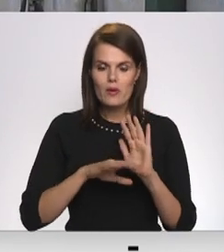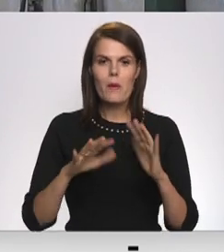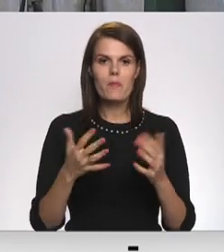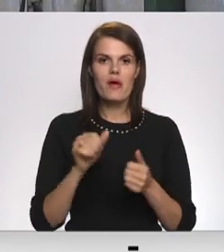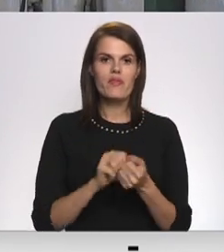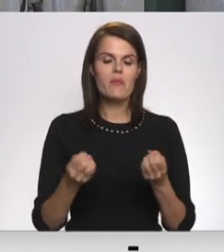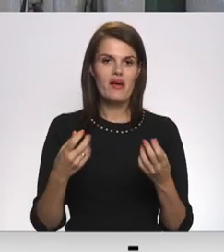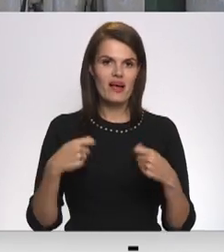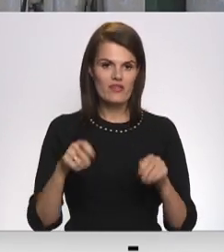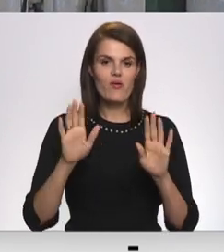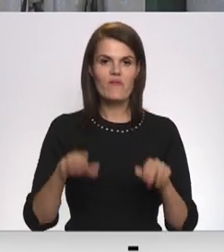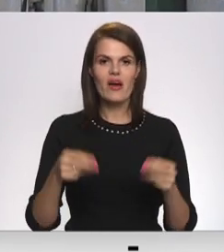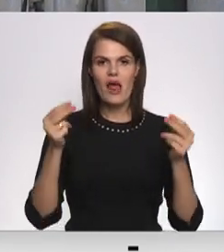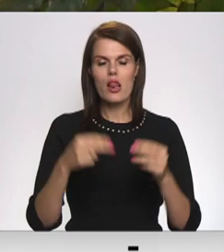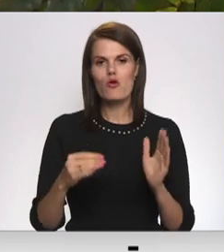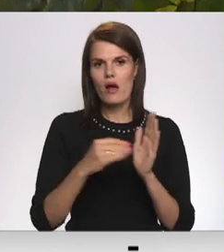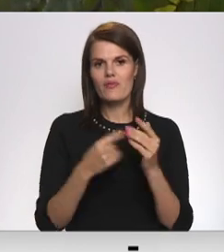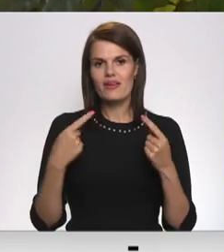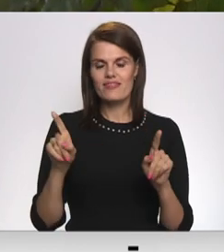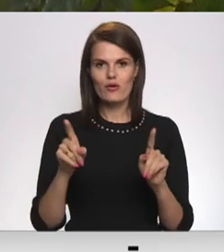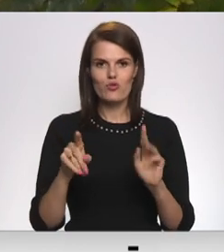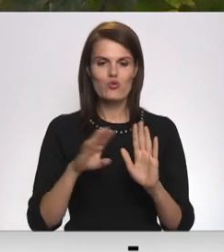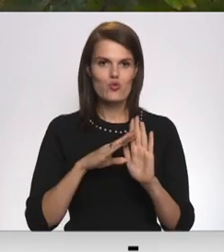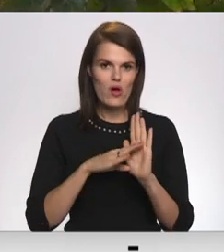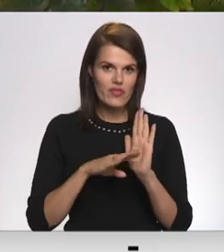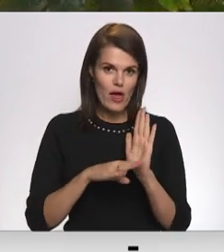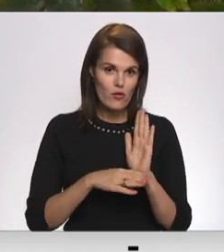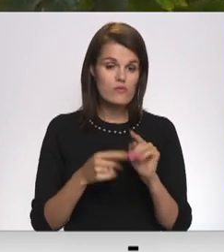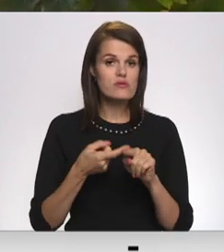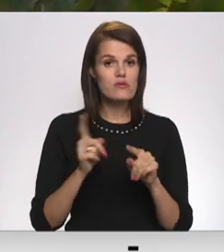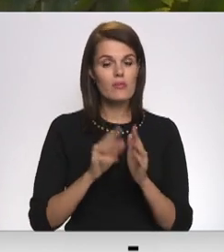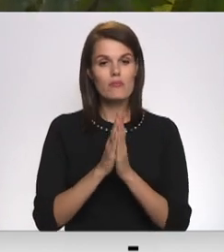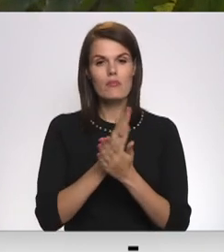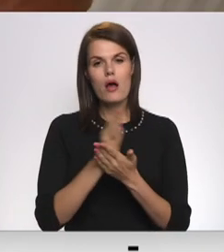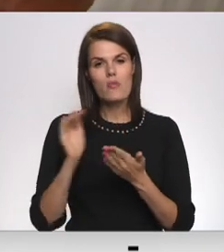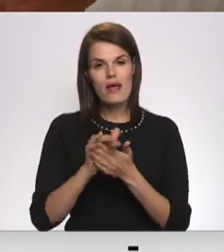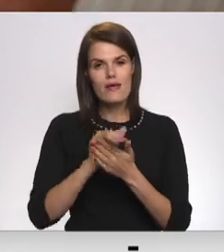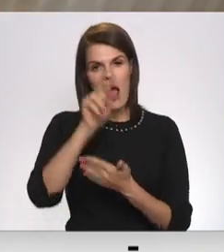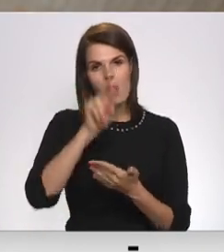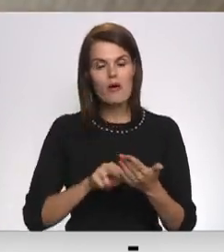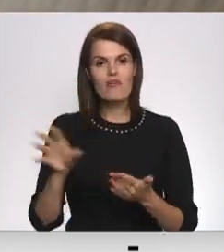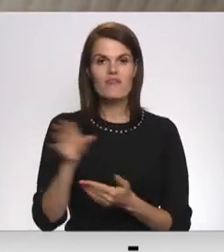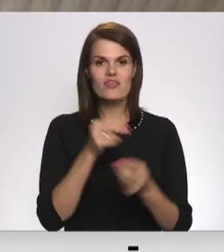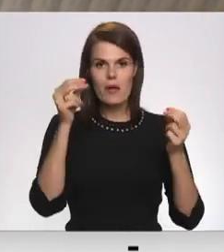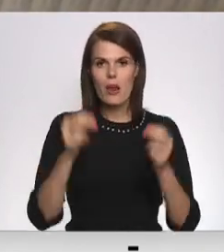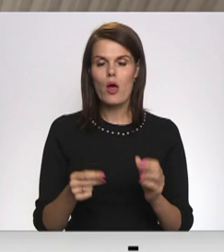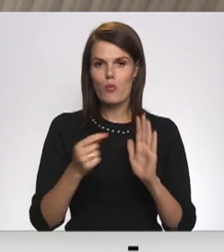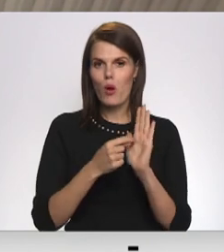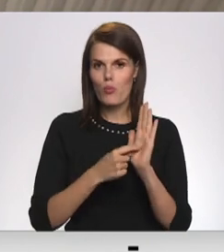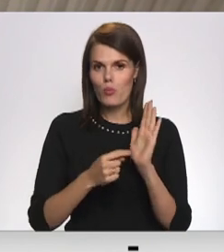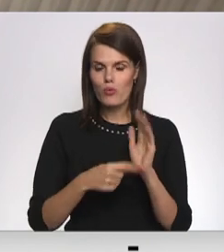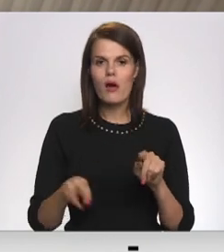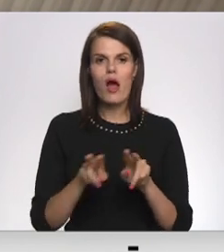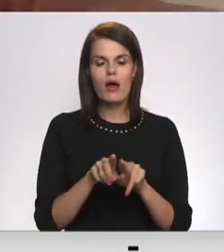dabasgāzes tirgotājs var līgumā atrunāt arī citus nosacījumus. Tālāk ir aicinājums rūpīgi iepazīties ar visiem līguma punktiem, kas